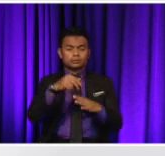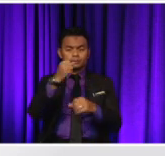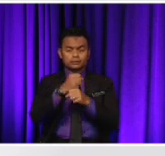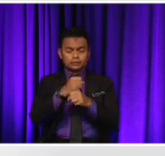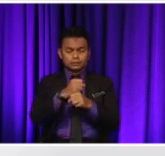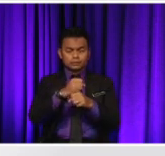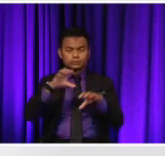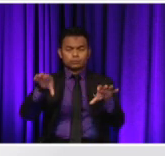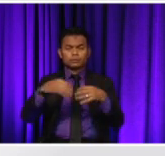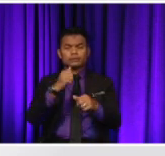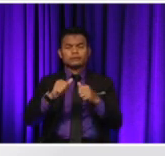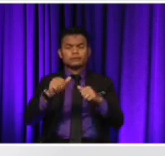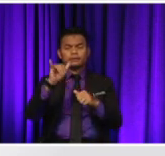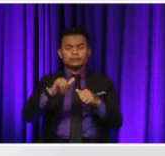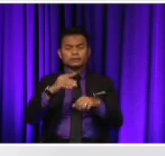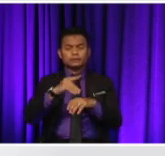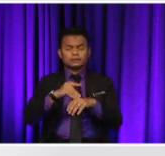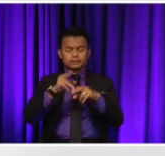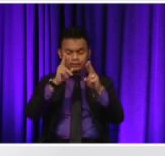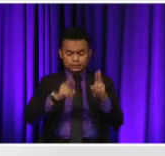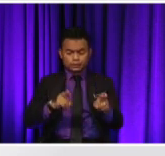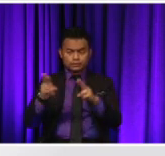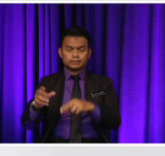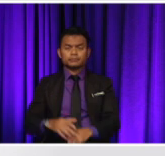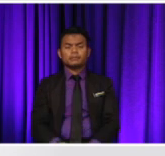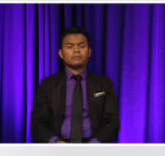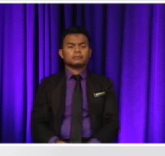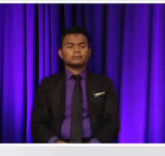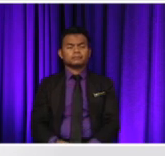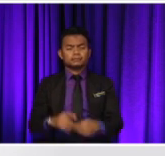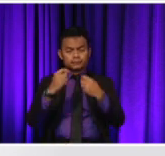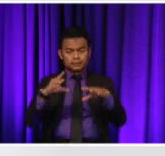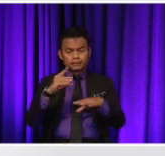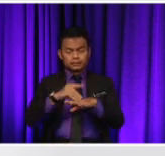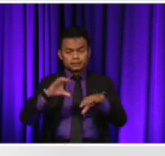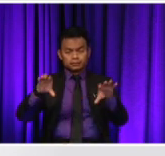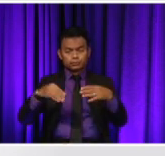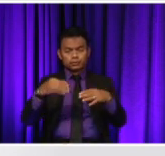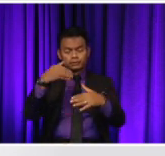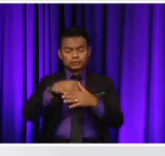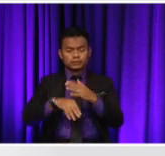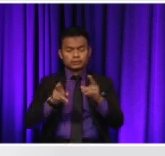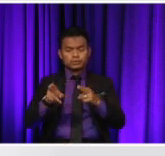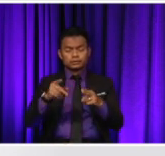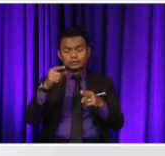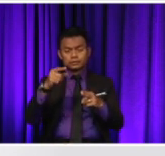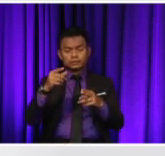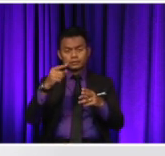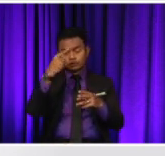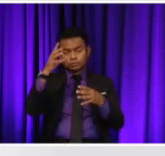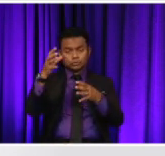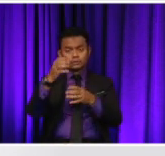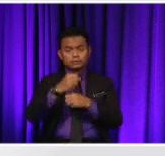konsep pesanan juga merupakan tahap 1 Kerja itu telah dilaksanakan dalam usaha untuk mencapai hasil yang ditetapkan